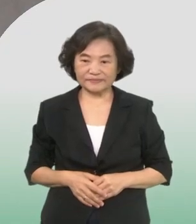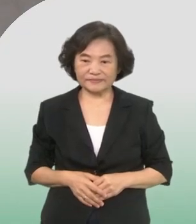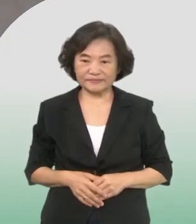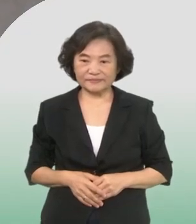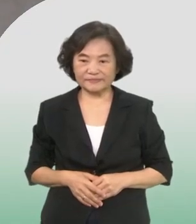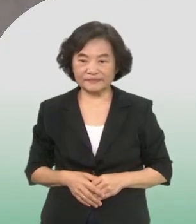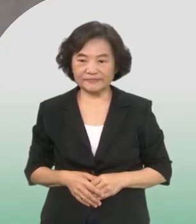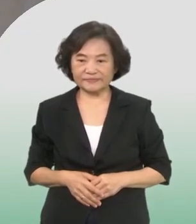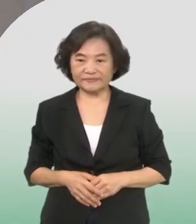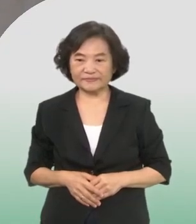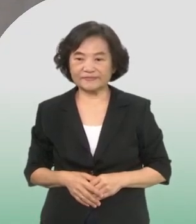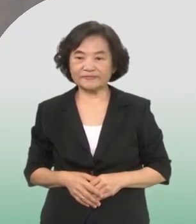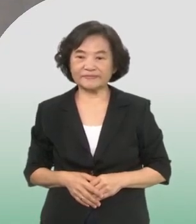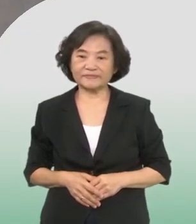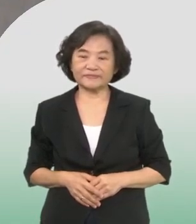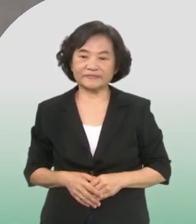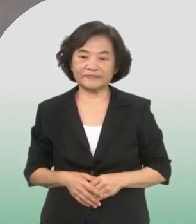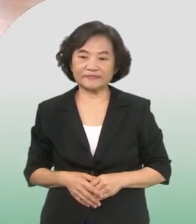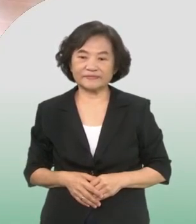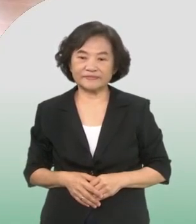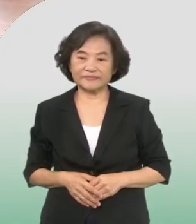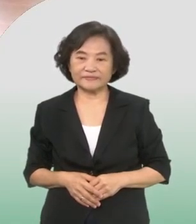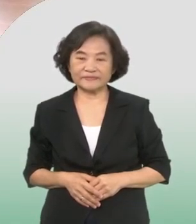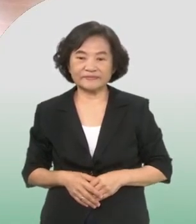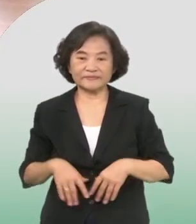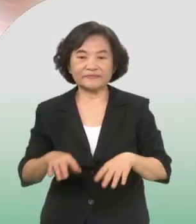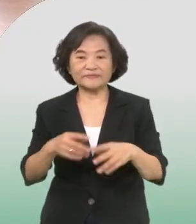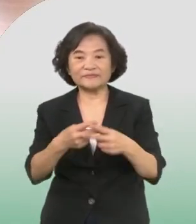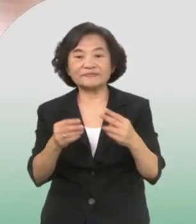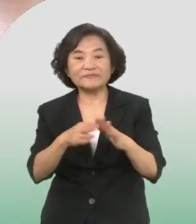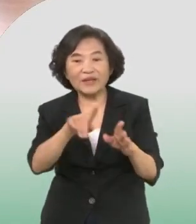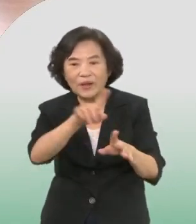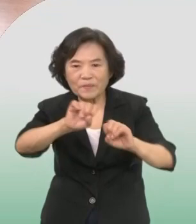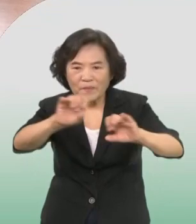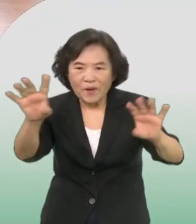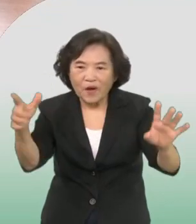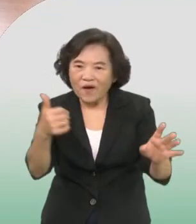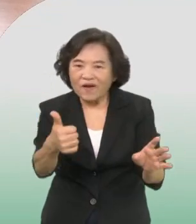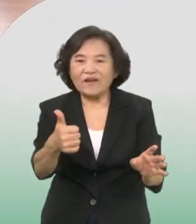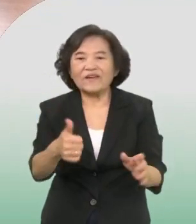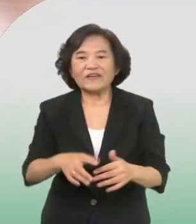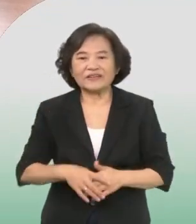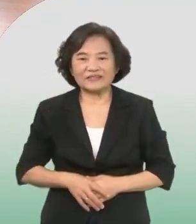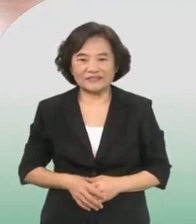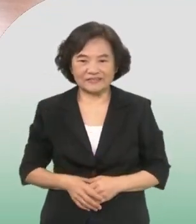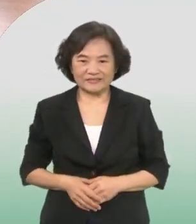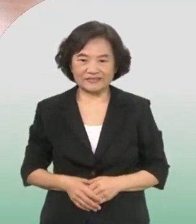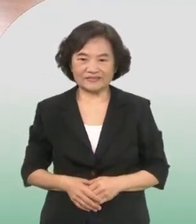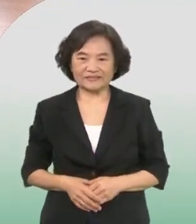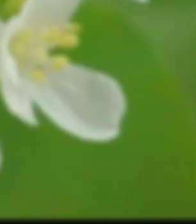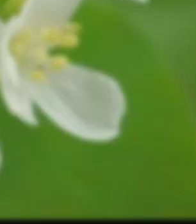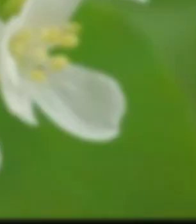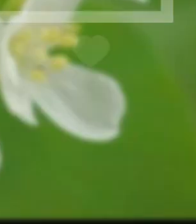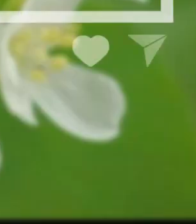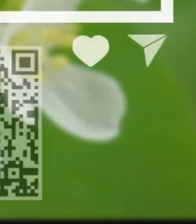ee. 客家新闻，陈永尊、陈玉贤，台北报道。